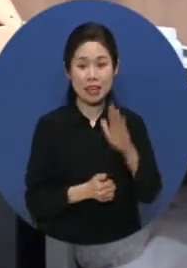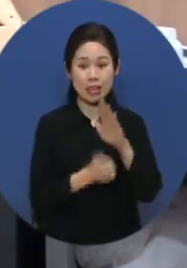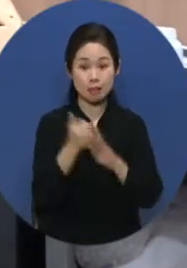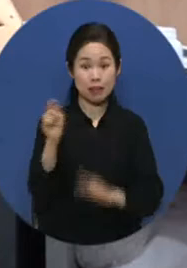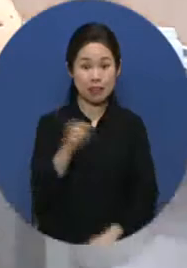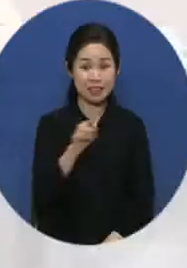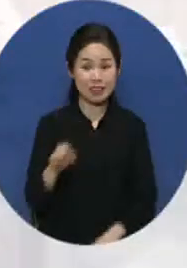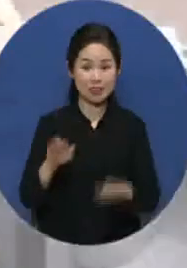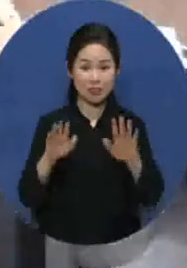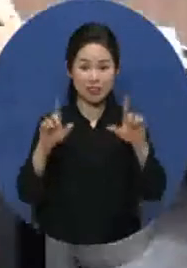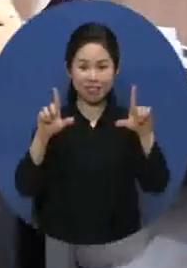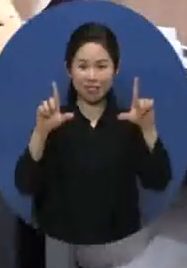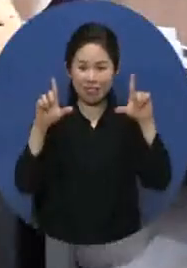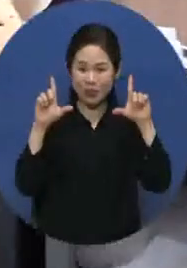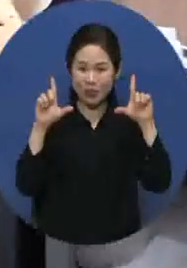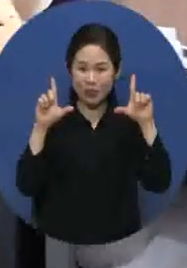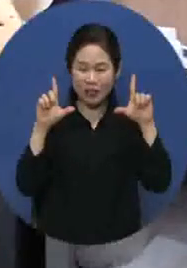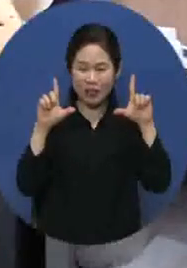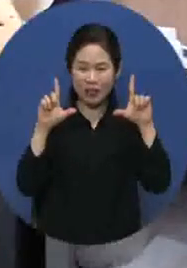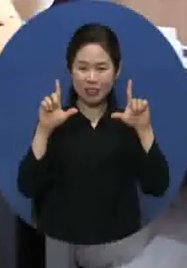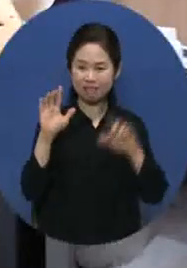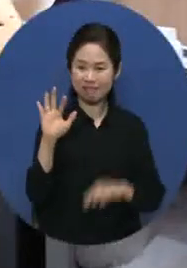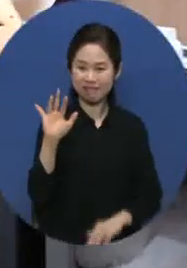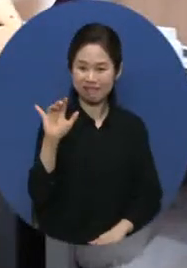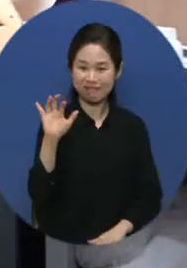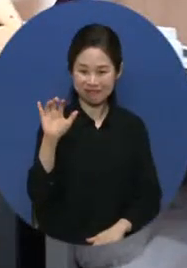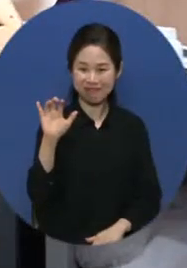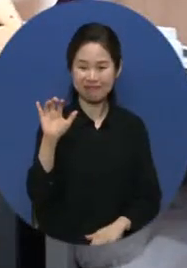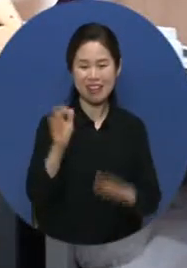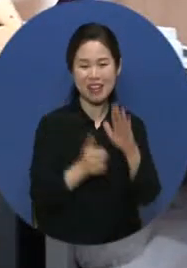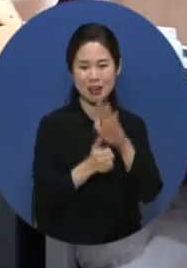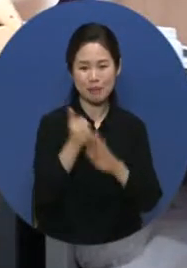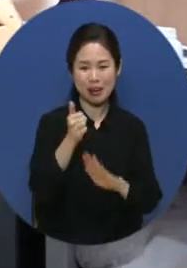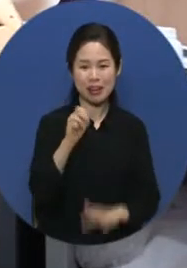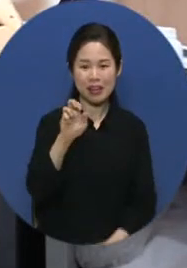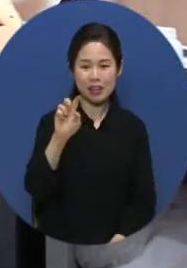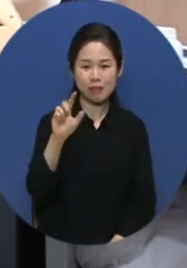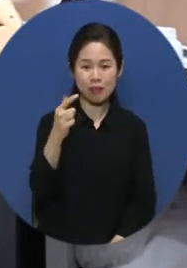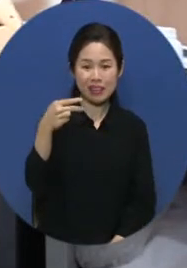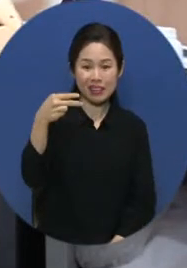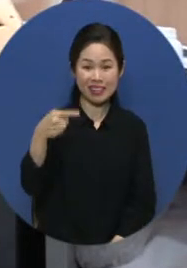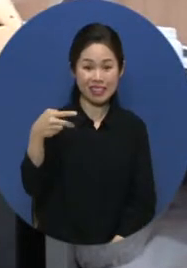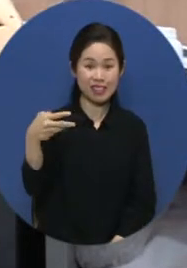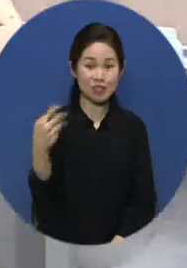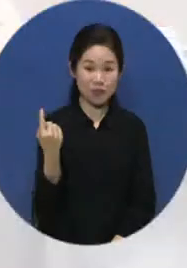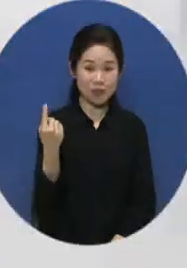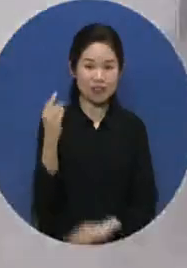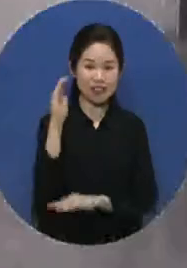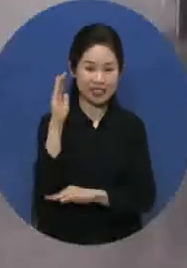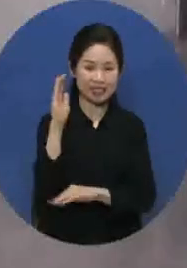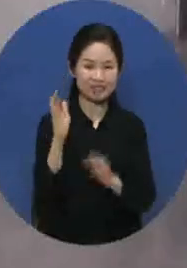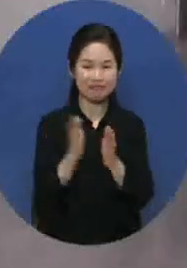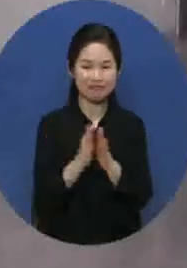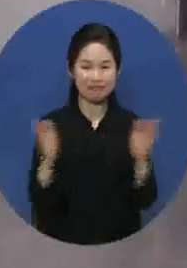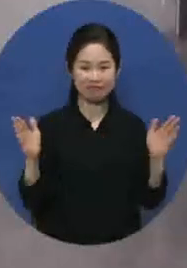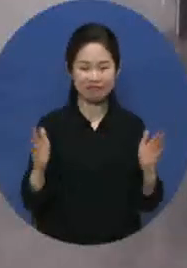희망인 오늘의 주인공, 손끝에서 피어나는 희망, 만드로입니다.